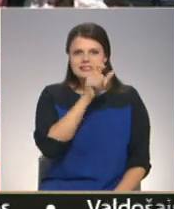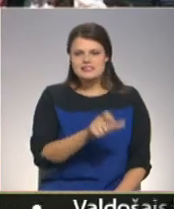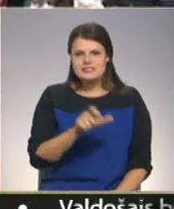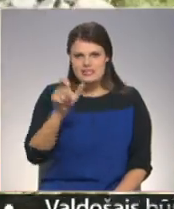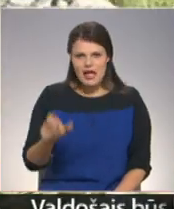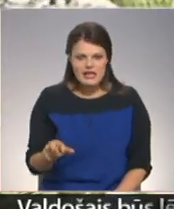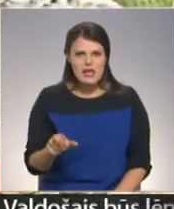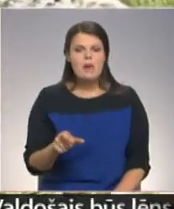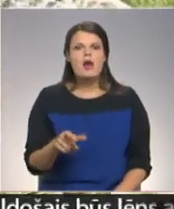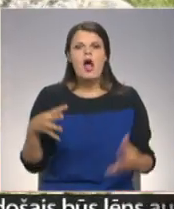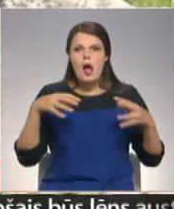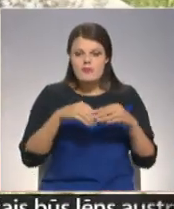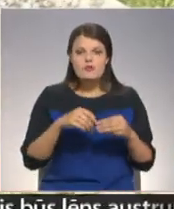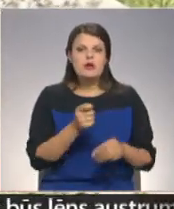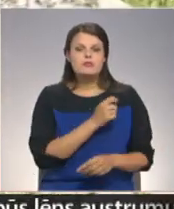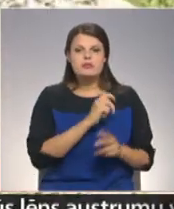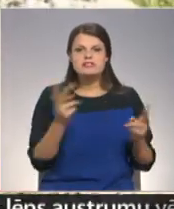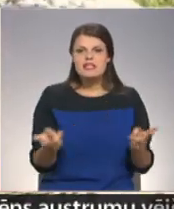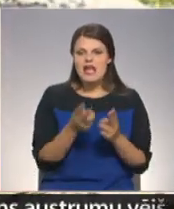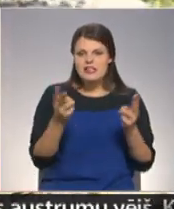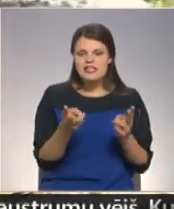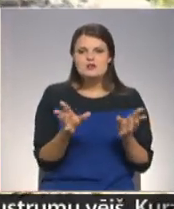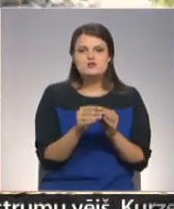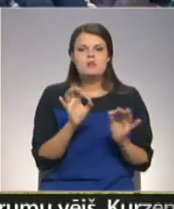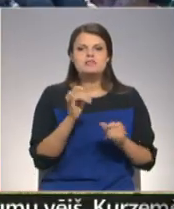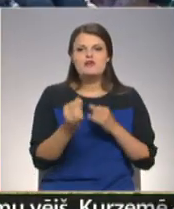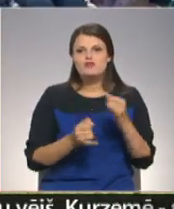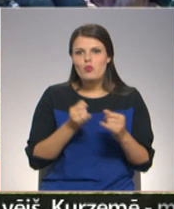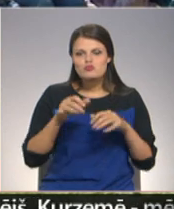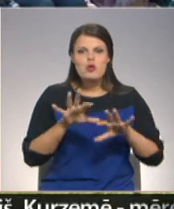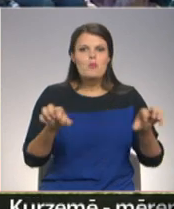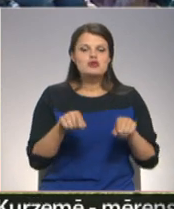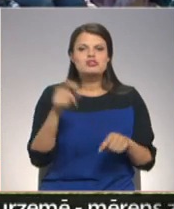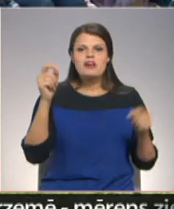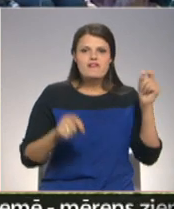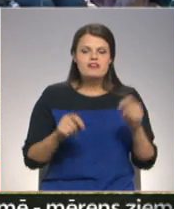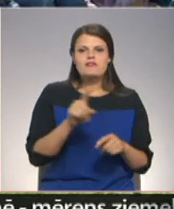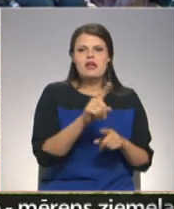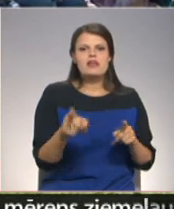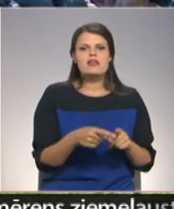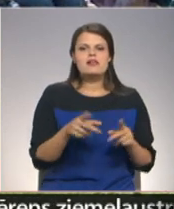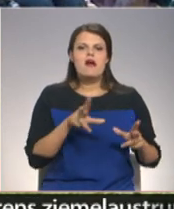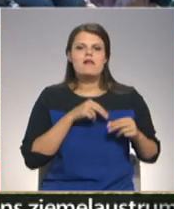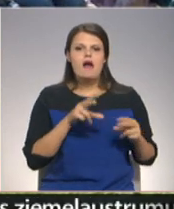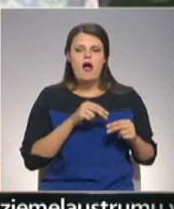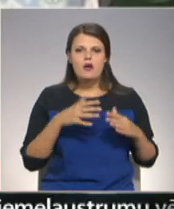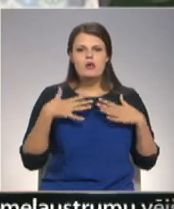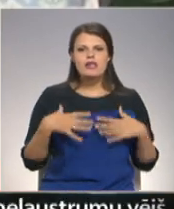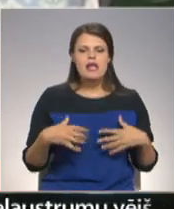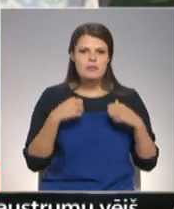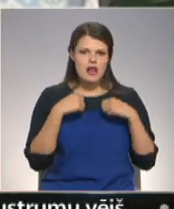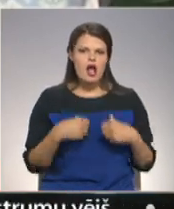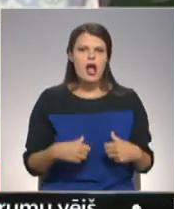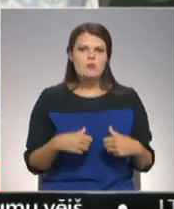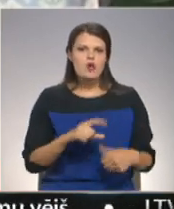pirts gariņam. Apvienojot pirts rituāls ar skaistumkopšanu un masāžām, šīs festivāls ir gara un ķermeņa harmonijas svētki. Mums